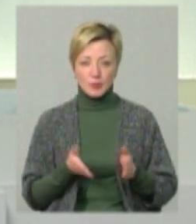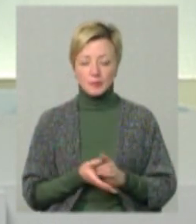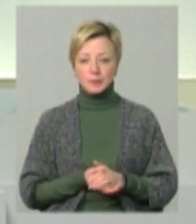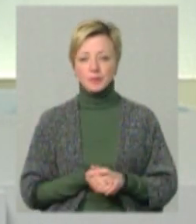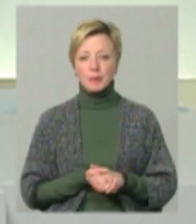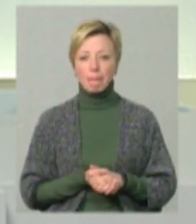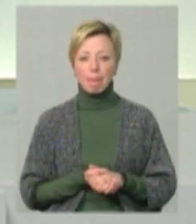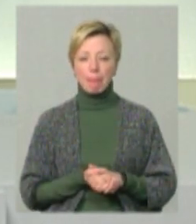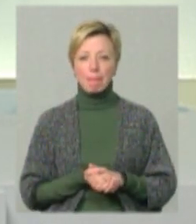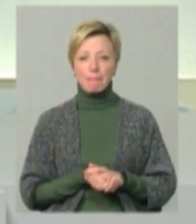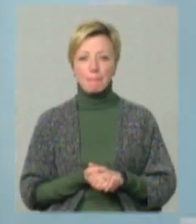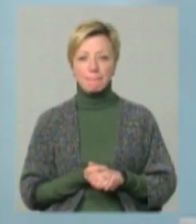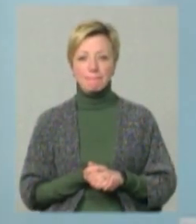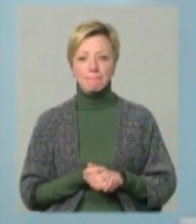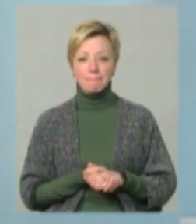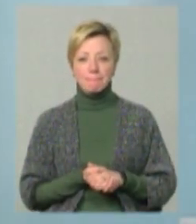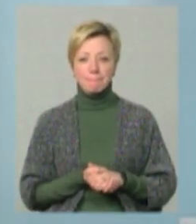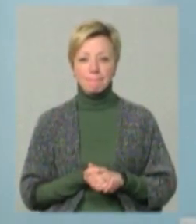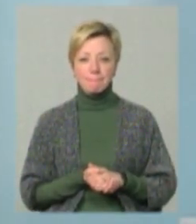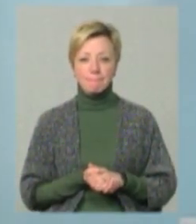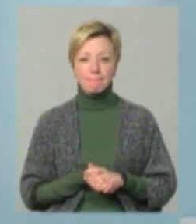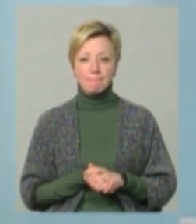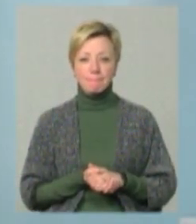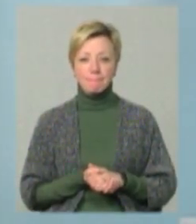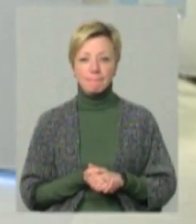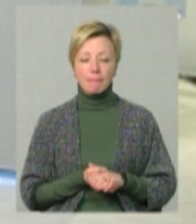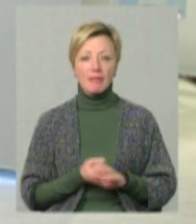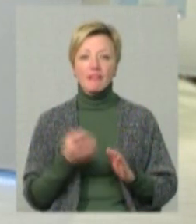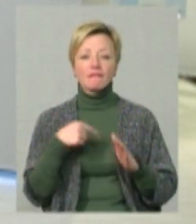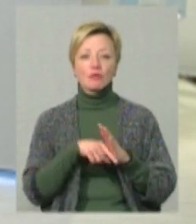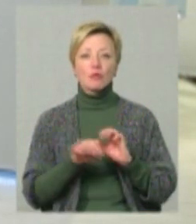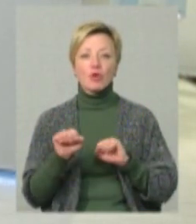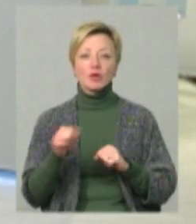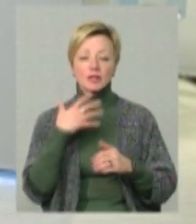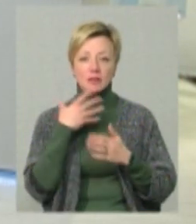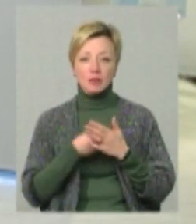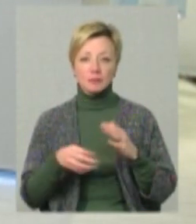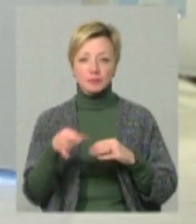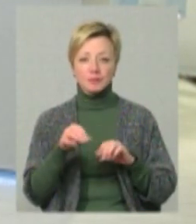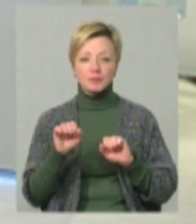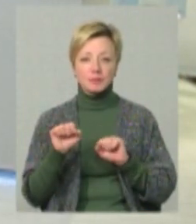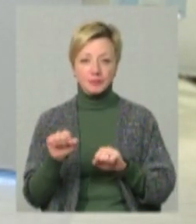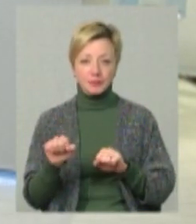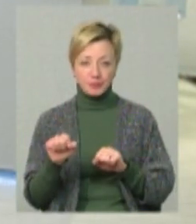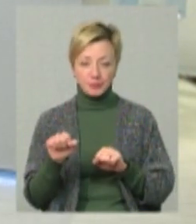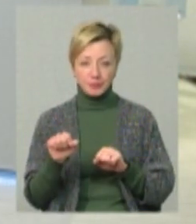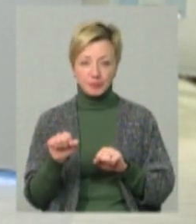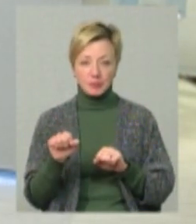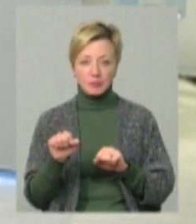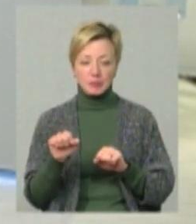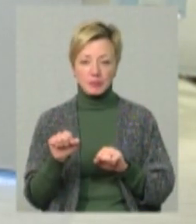центрі. Все ж таки боронити свій край, в чому має полягати оця оборона? Це і захист